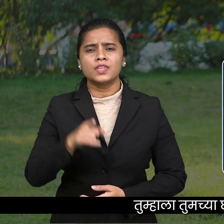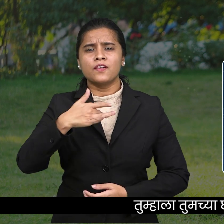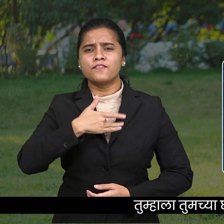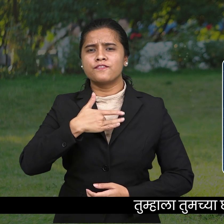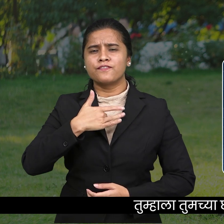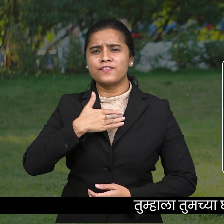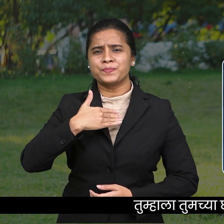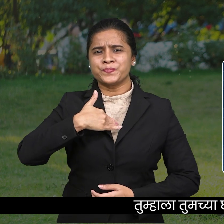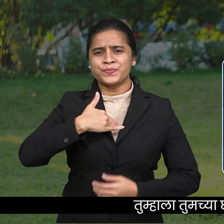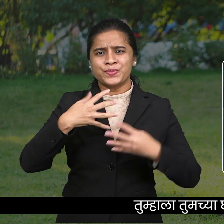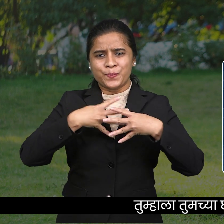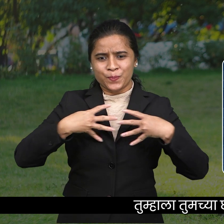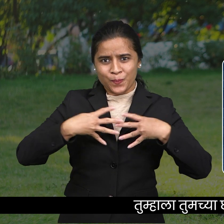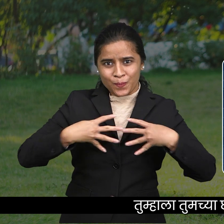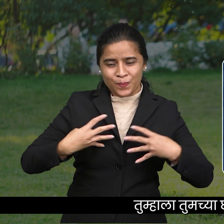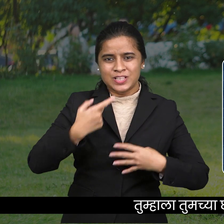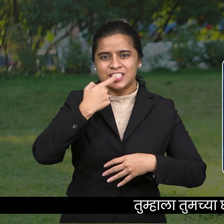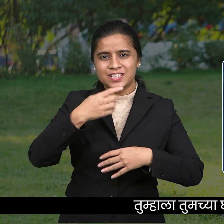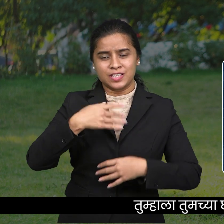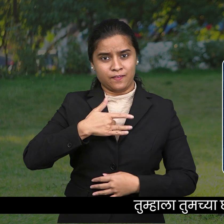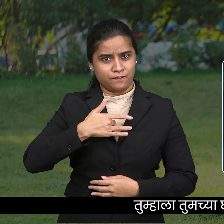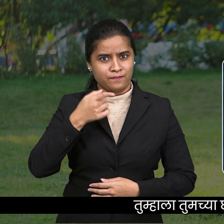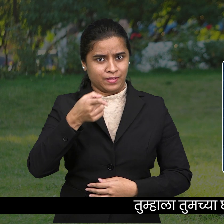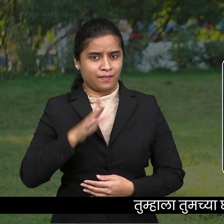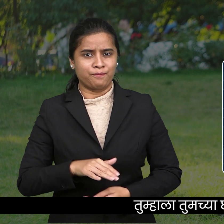तुम्हाला तुमच्या छातीच्या हाडांना जाणवते का?